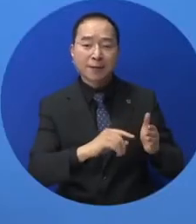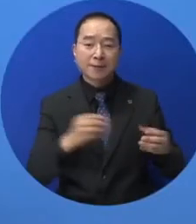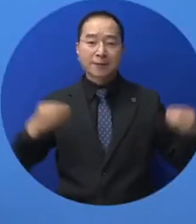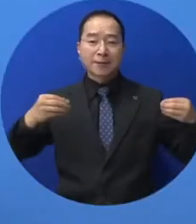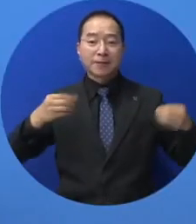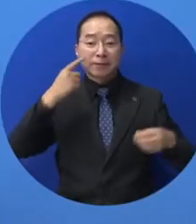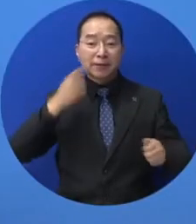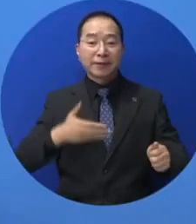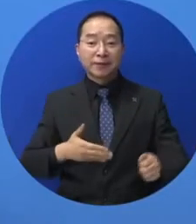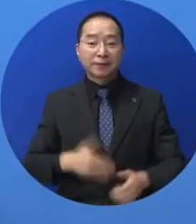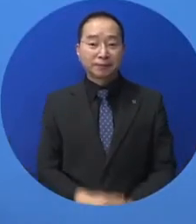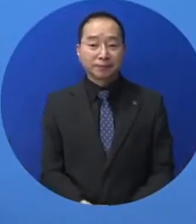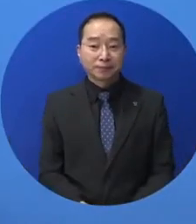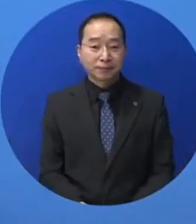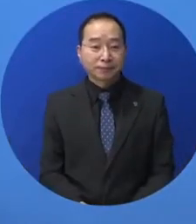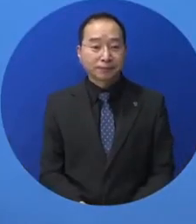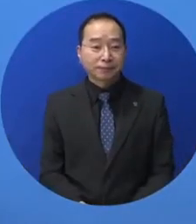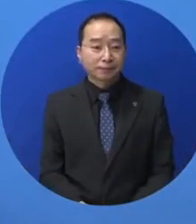들어주시기 바라겠습니다, 먼저.